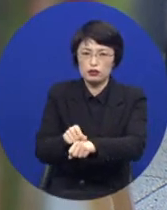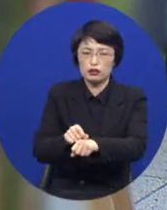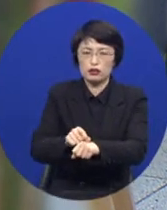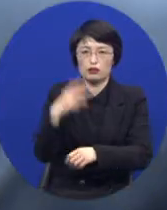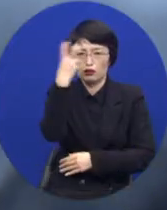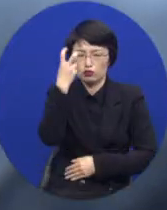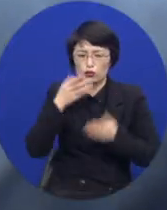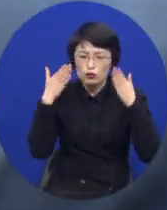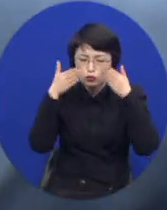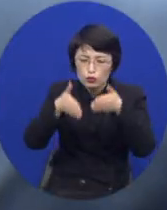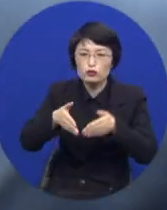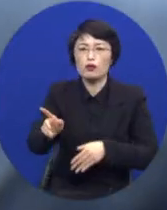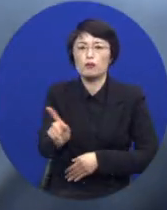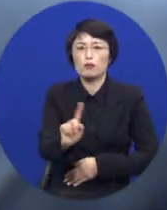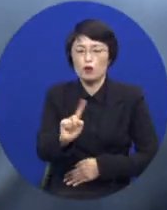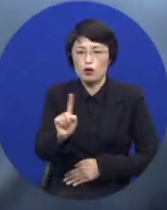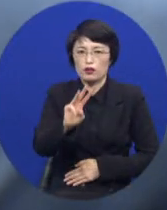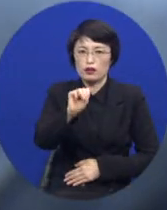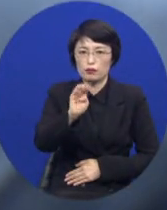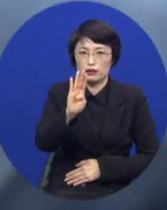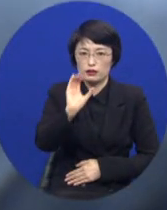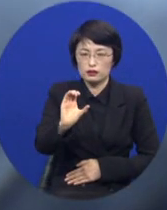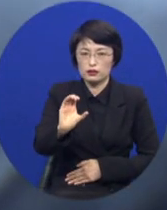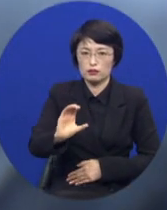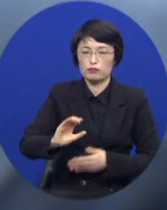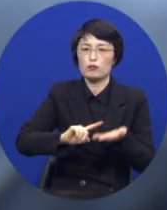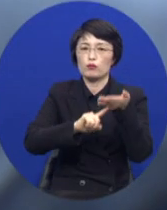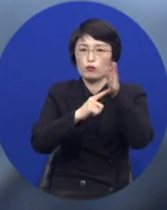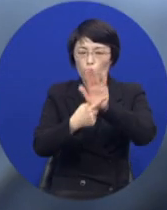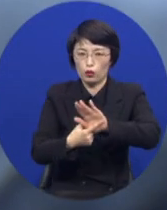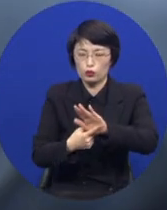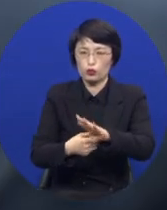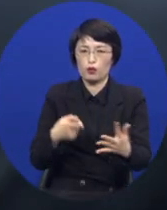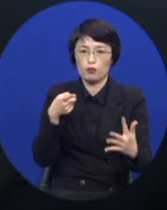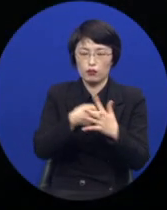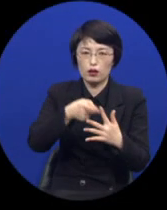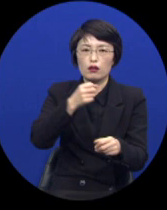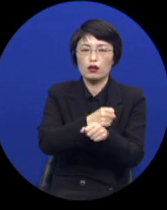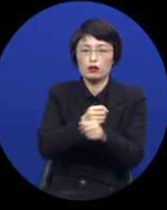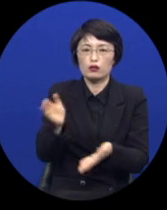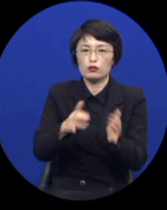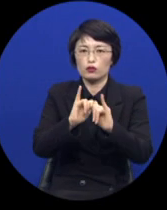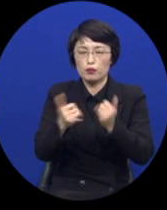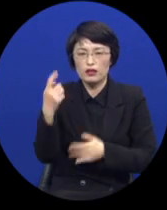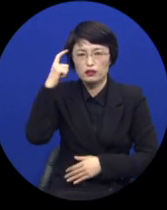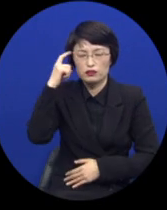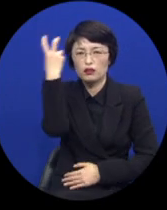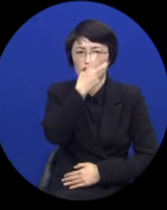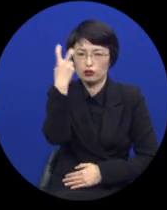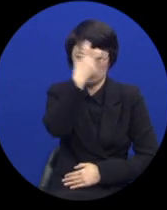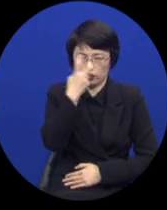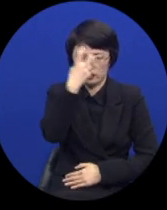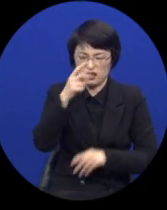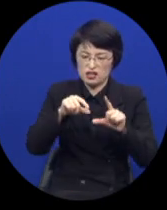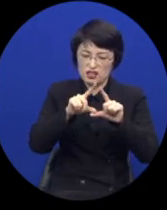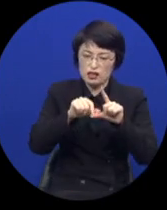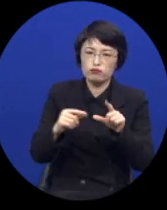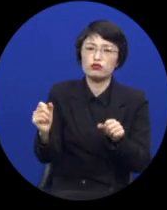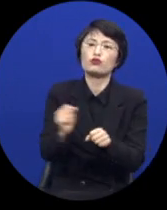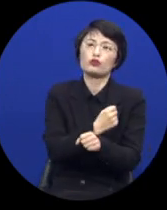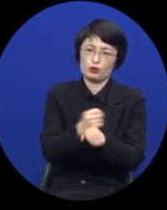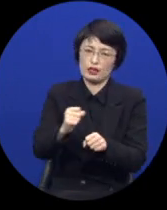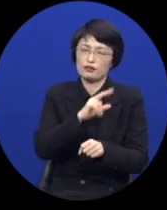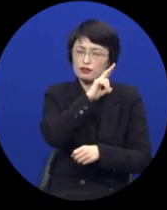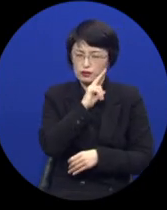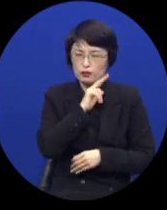맞춘 것으로 알려진 건 제주 mbc 보도 로 드러난 도민 의견 조사 일부 조작 후 카지노 영양 평가를